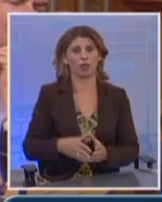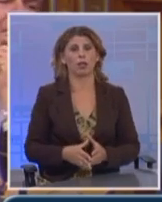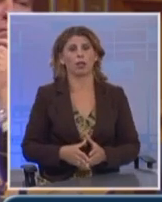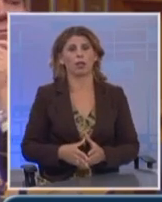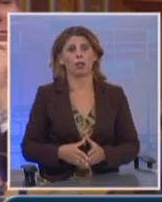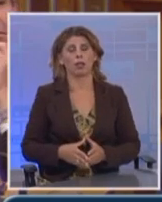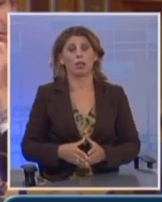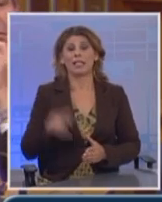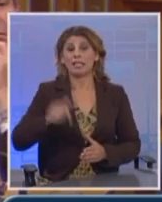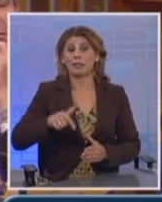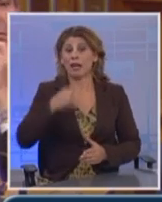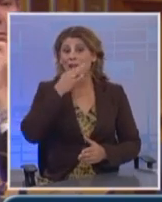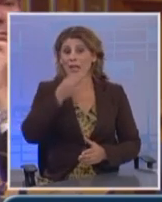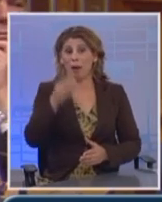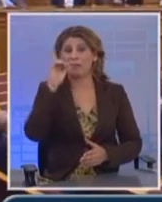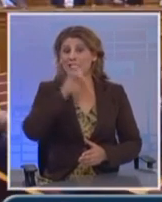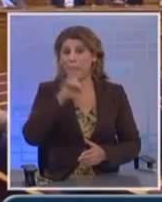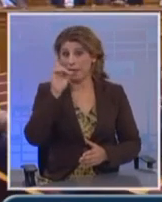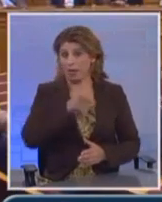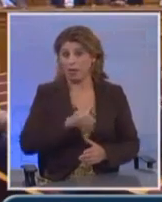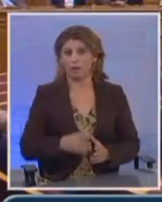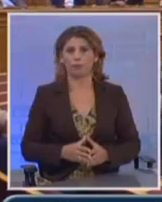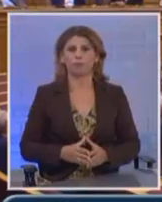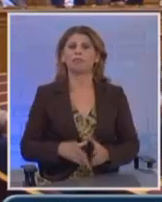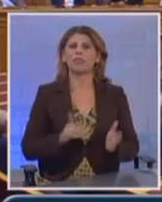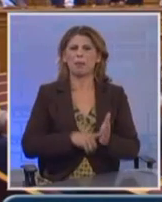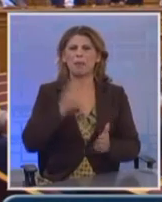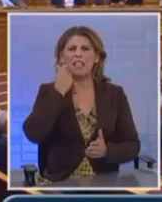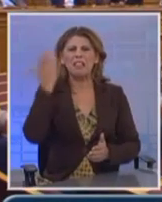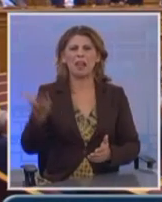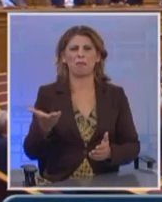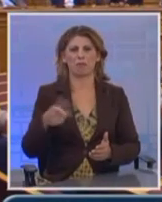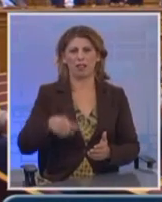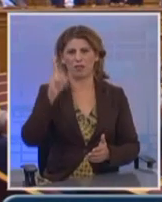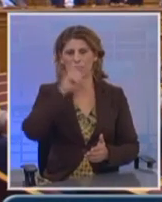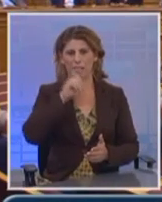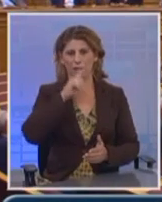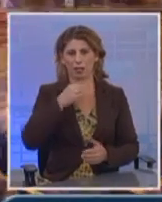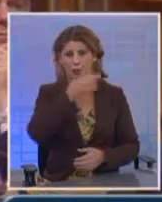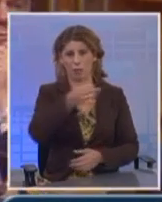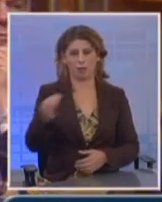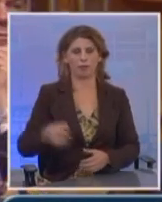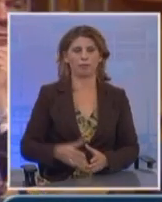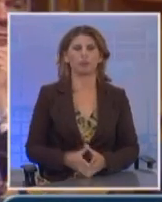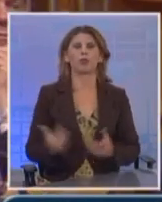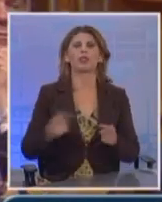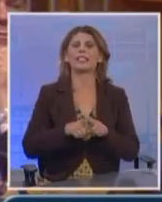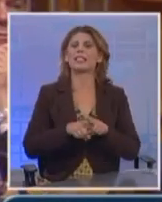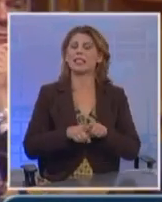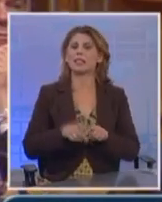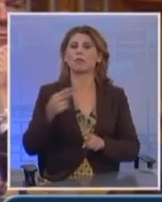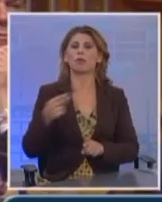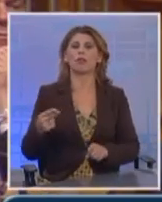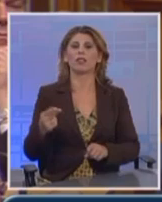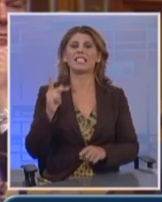σήμερα είπα ψέματα και πρέπει να ντρέπομαι για αυτά τα ψέματα σε ό,τι αφορά την υπόθεση του